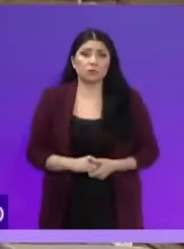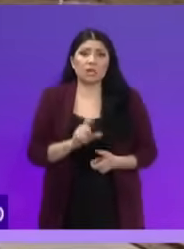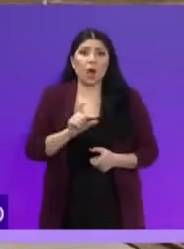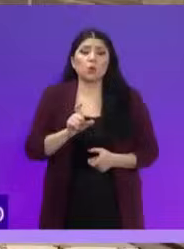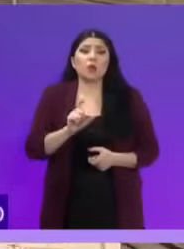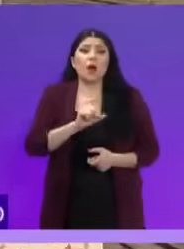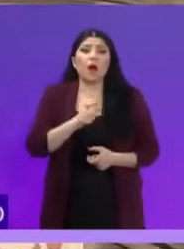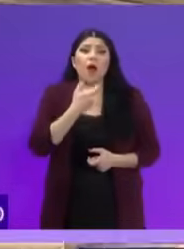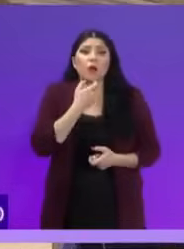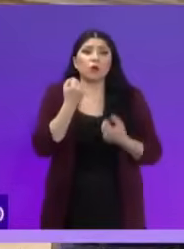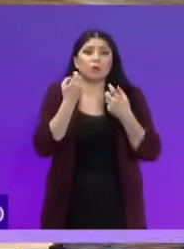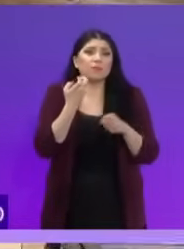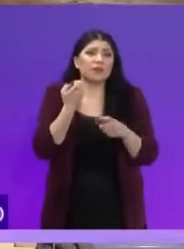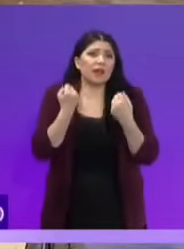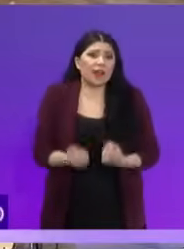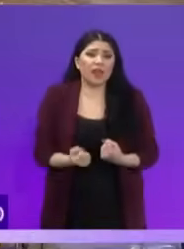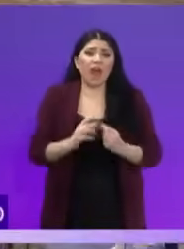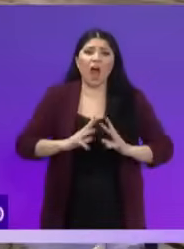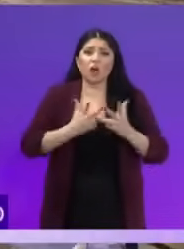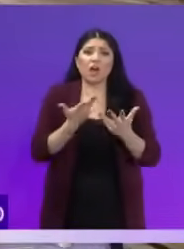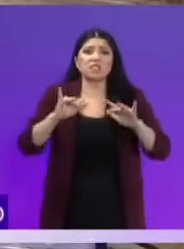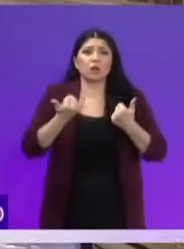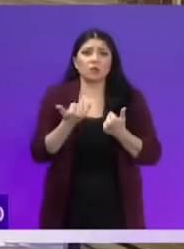ani proști agricoli despre care vorbeam mai devreme.